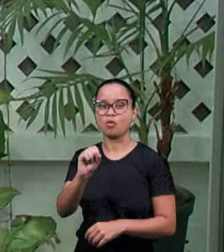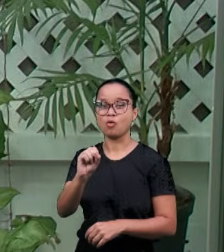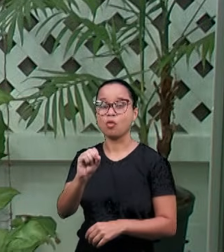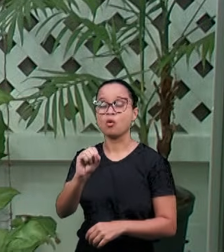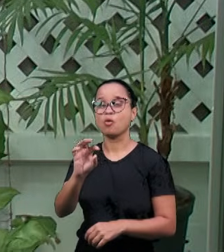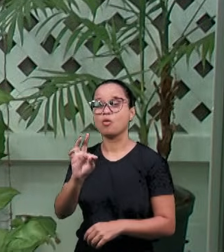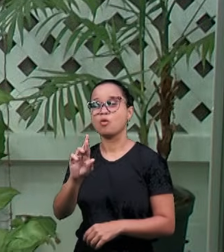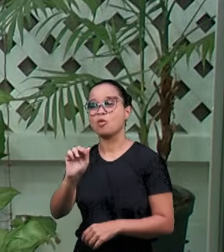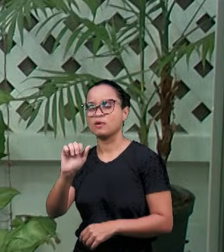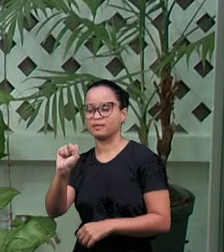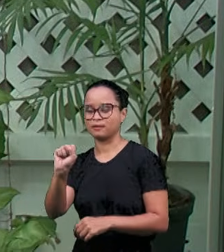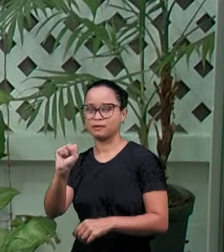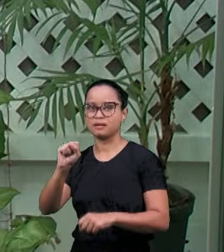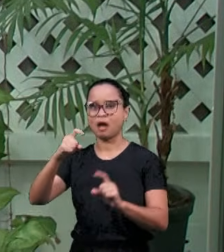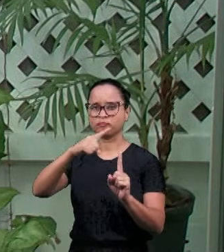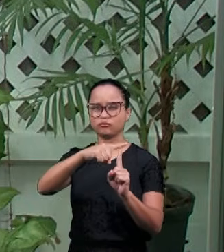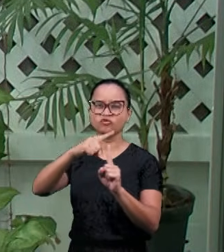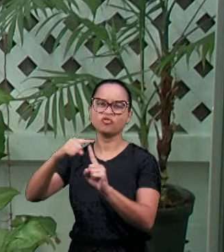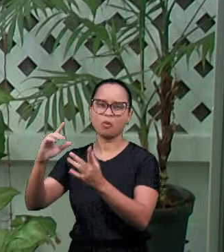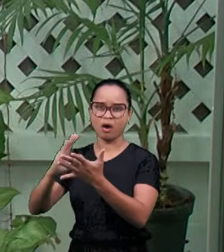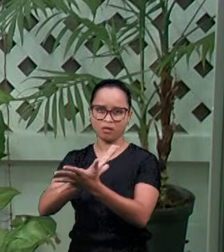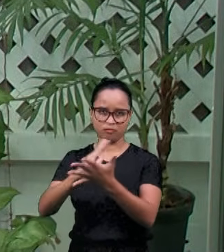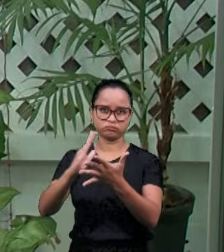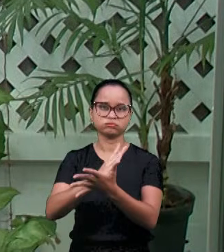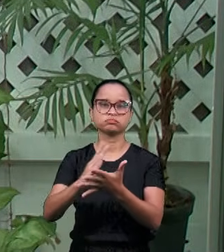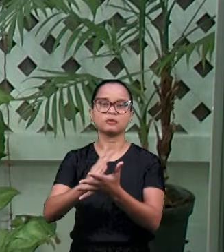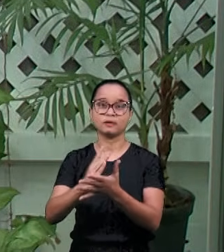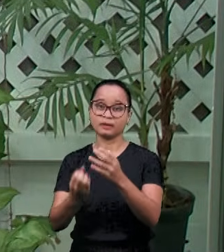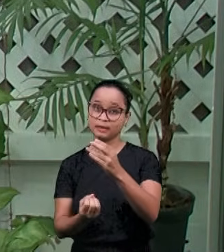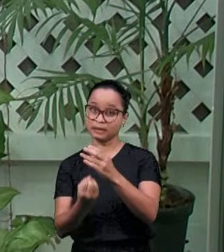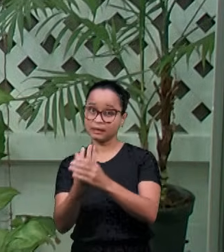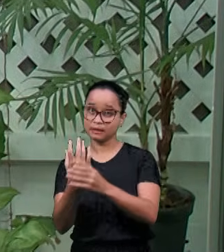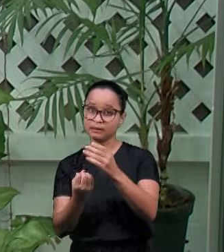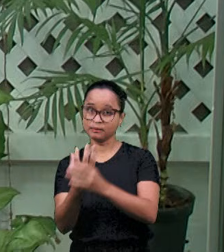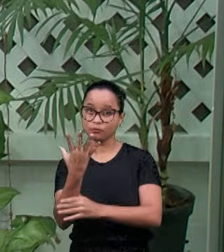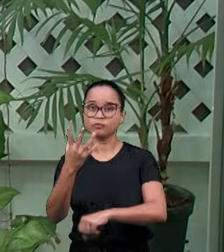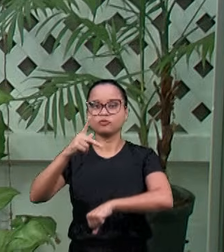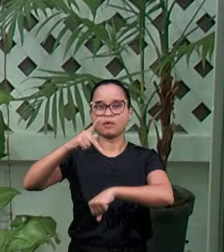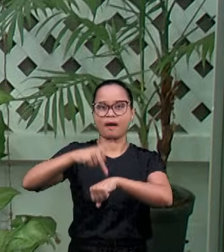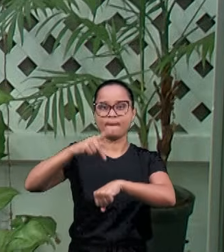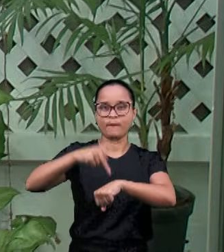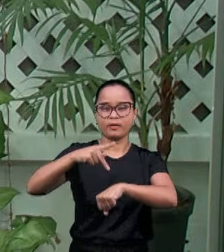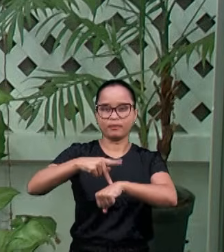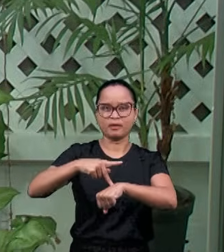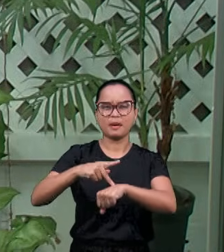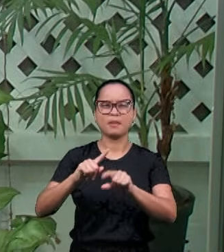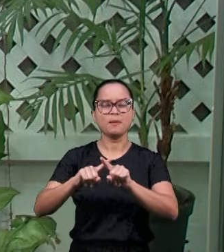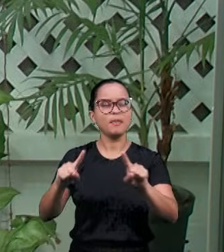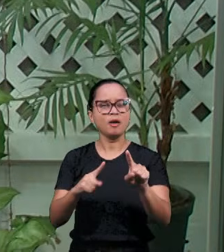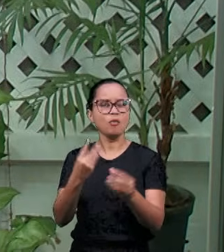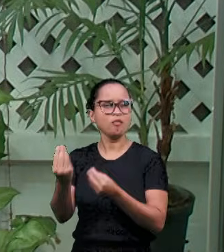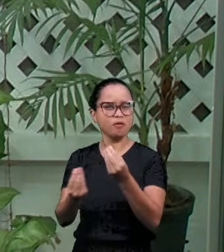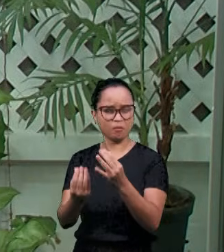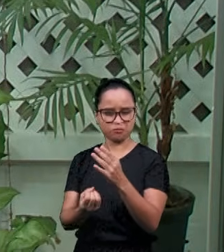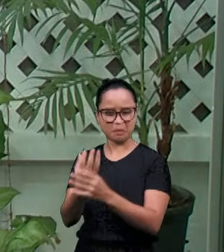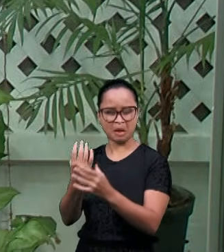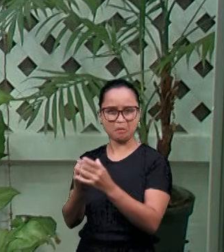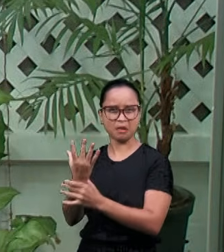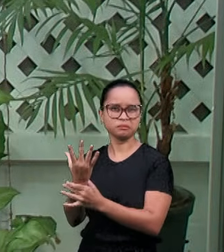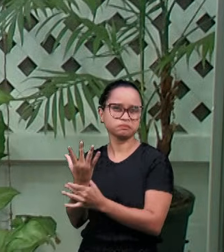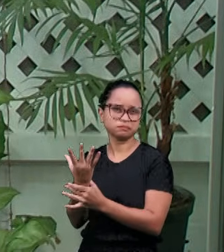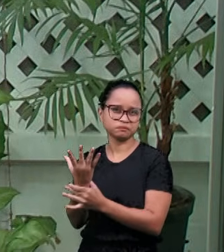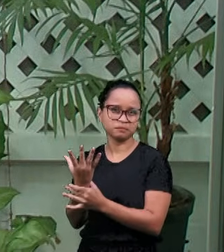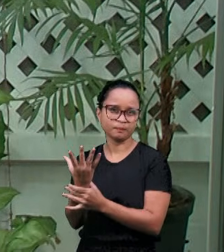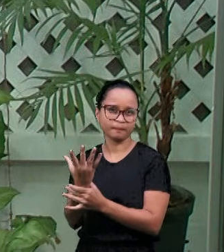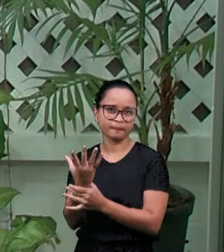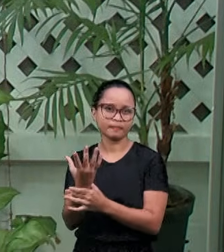quelques types d'huîtres qui produisent la perle. De quelle manière? Quand